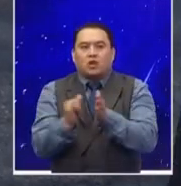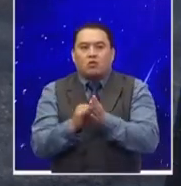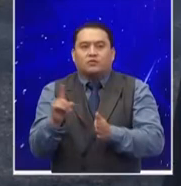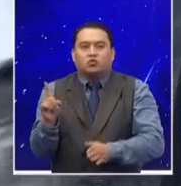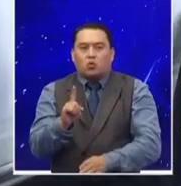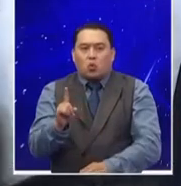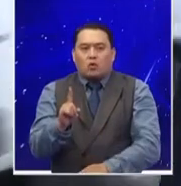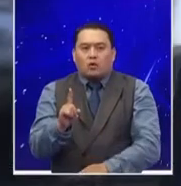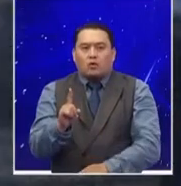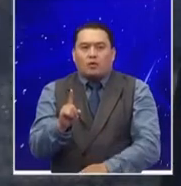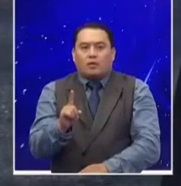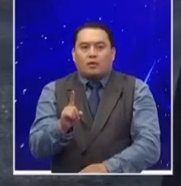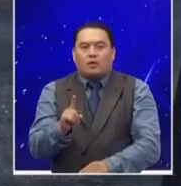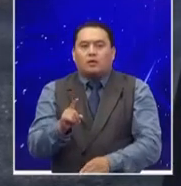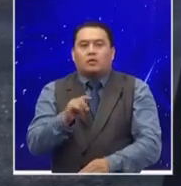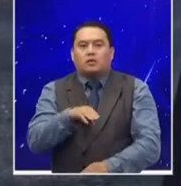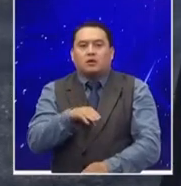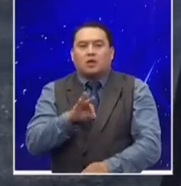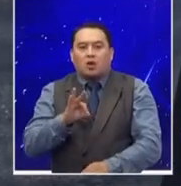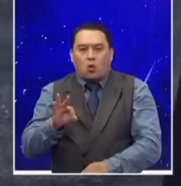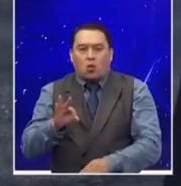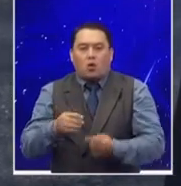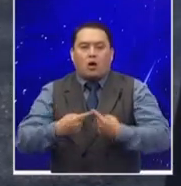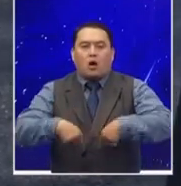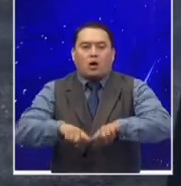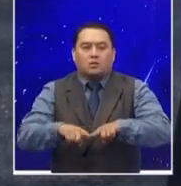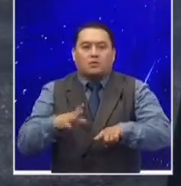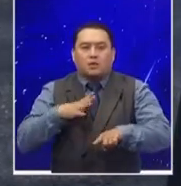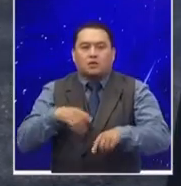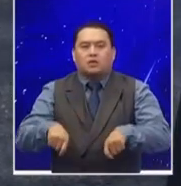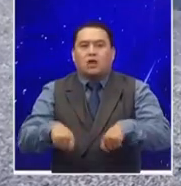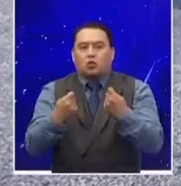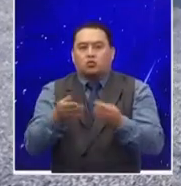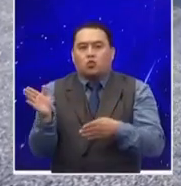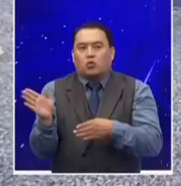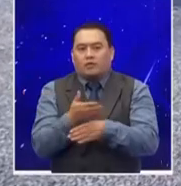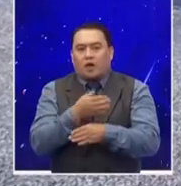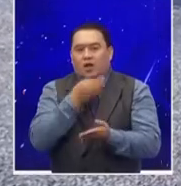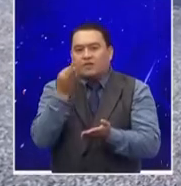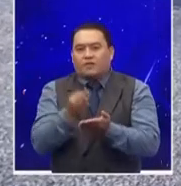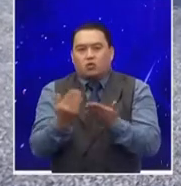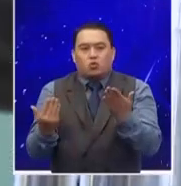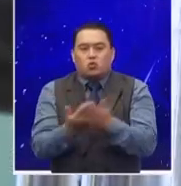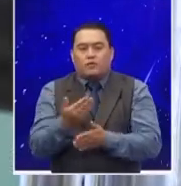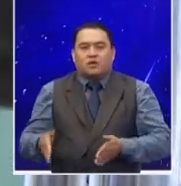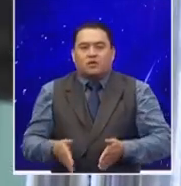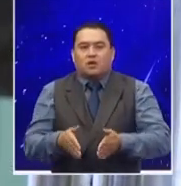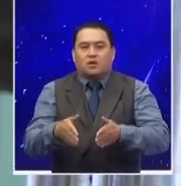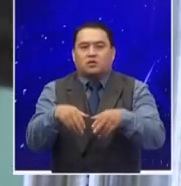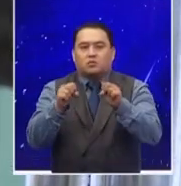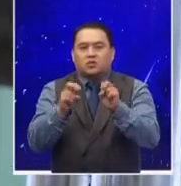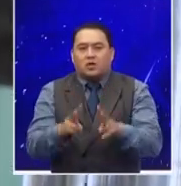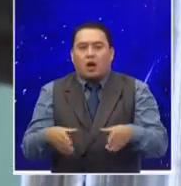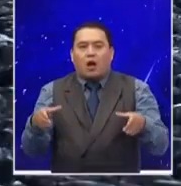получается подрядной организацией были данные нарушения устранены. Ответственный за новое дорожное покрытие